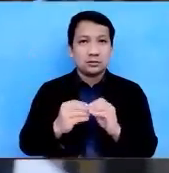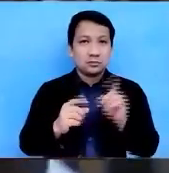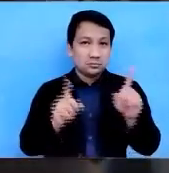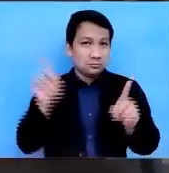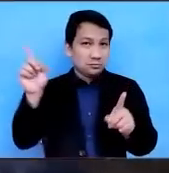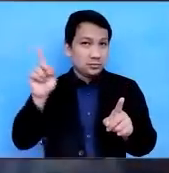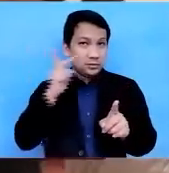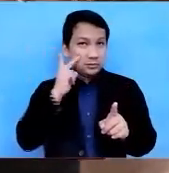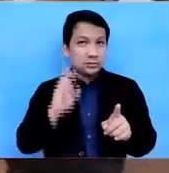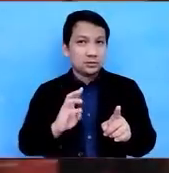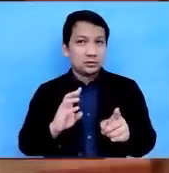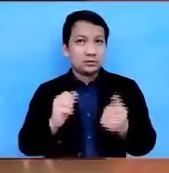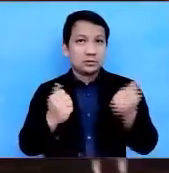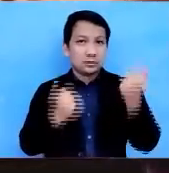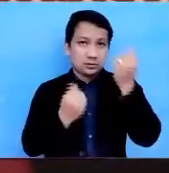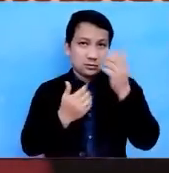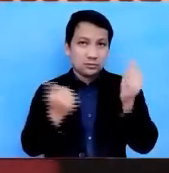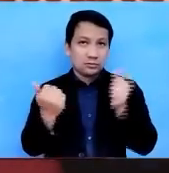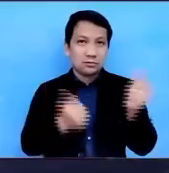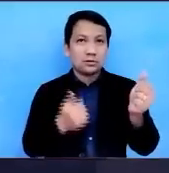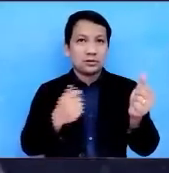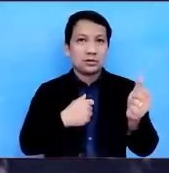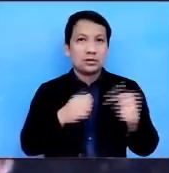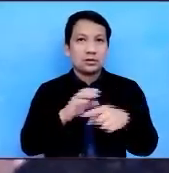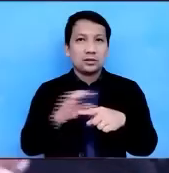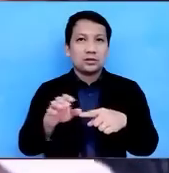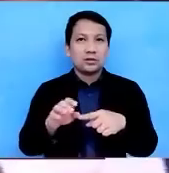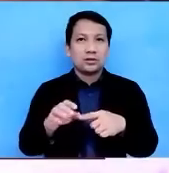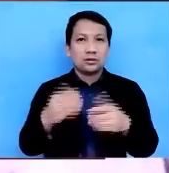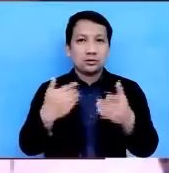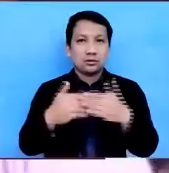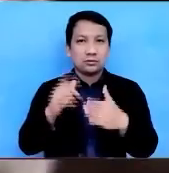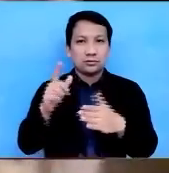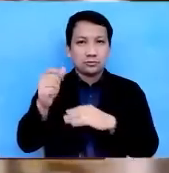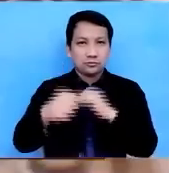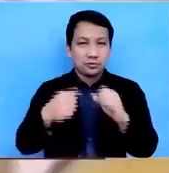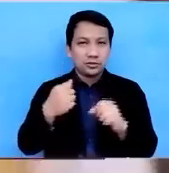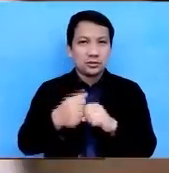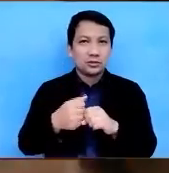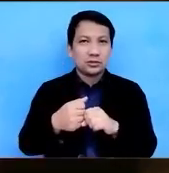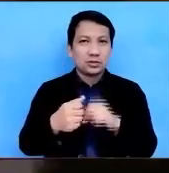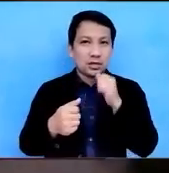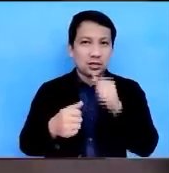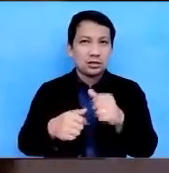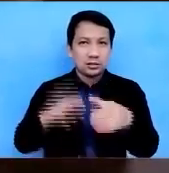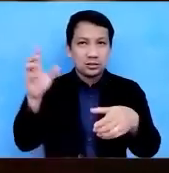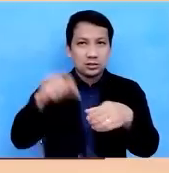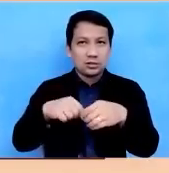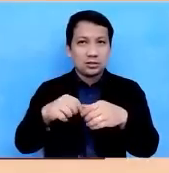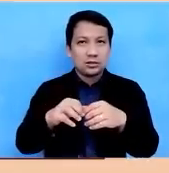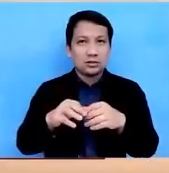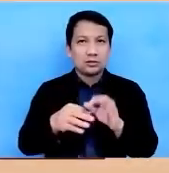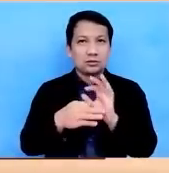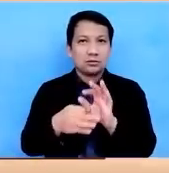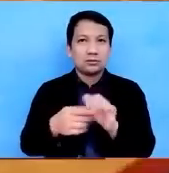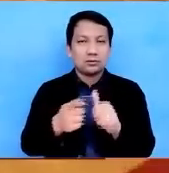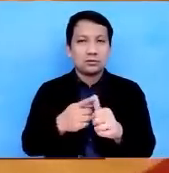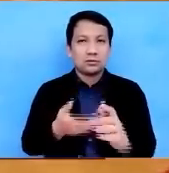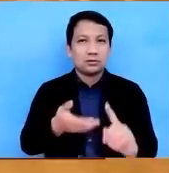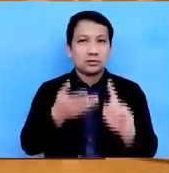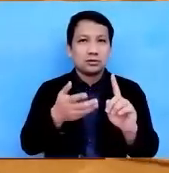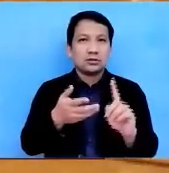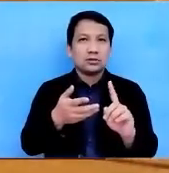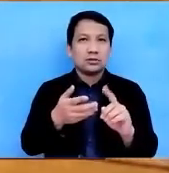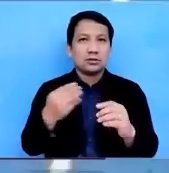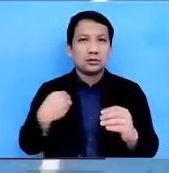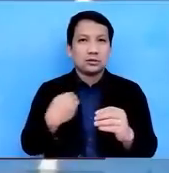na sumabaybay sa kanyang halos dalawang dekadang karir. Kilalang clutch scorer at franchise player, unang sumikat si Anthony bilang miyembro